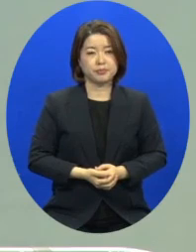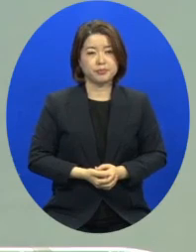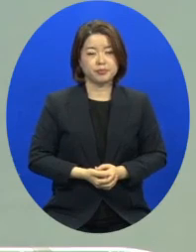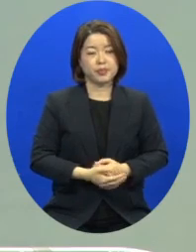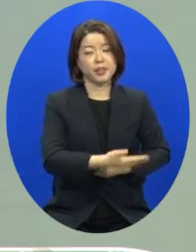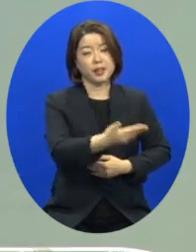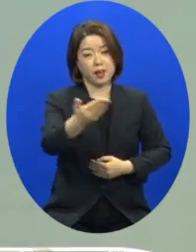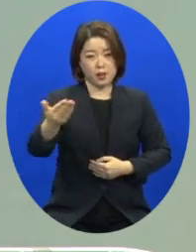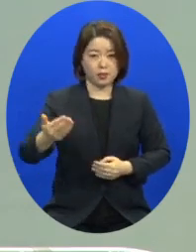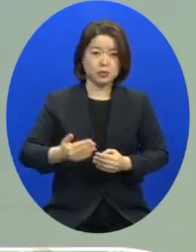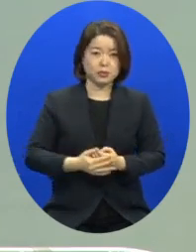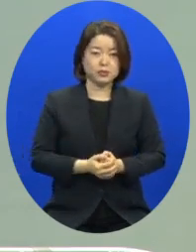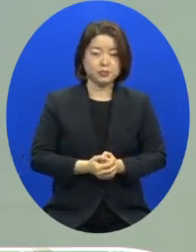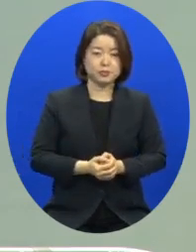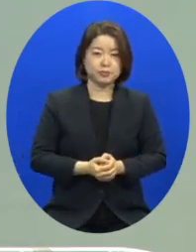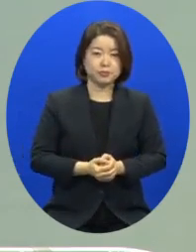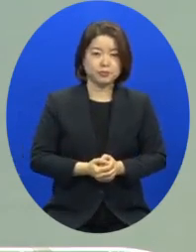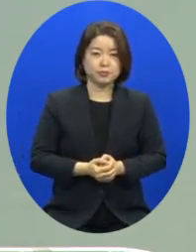여러분,